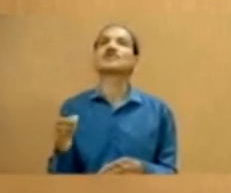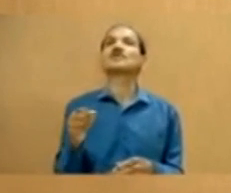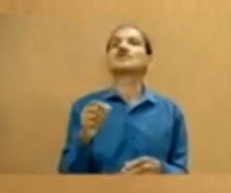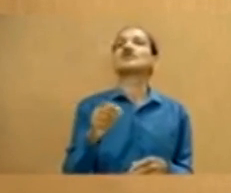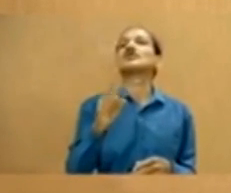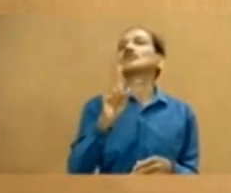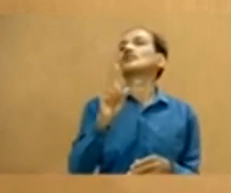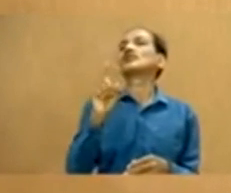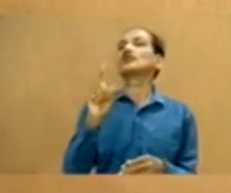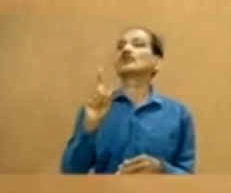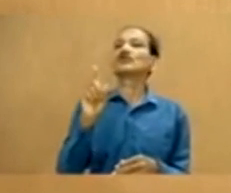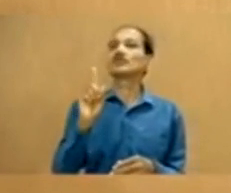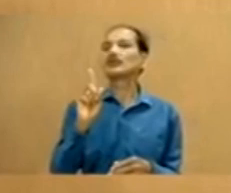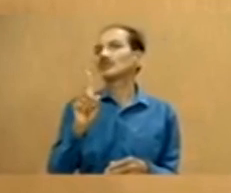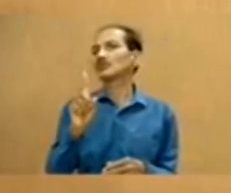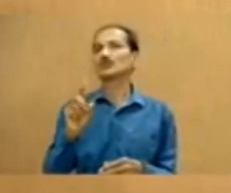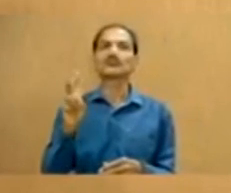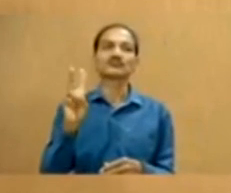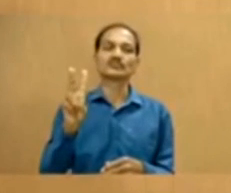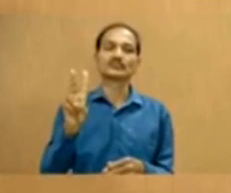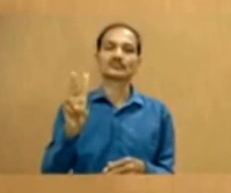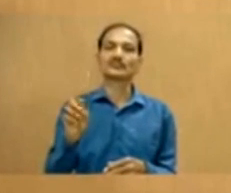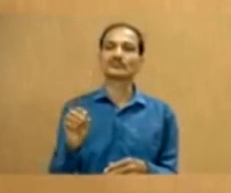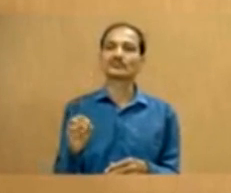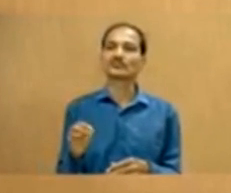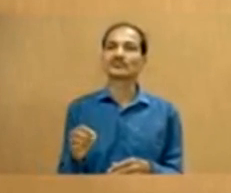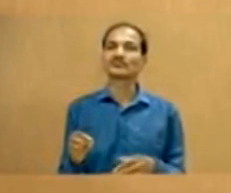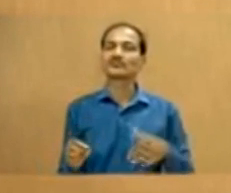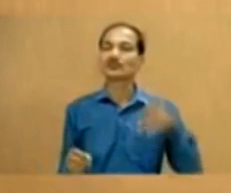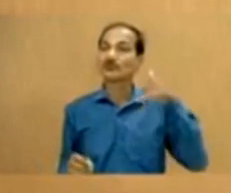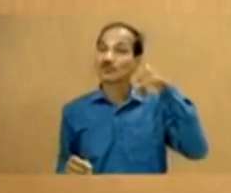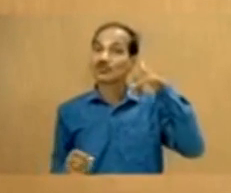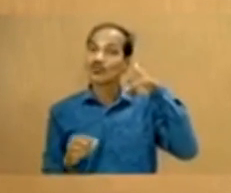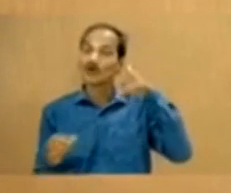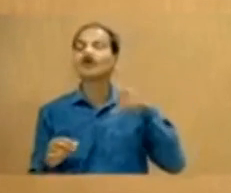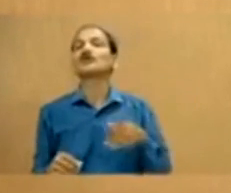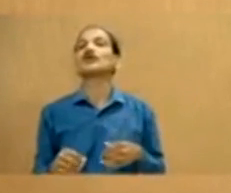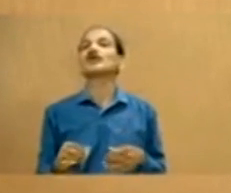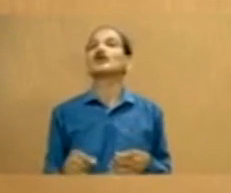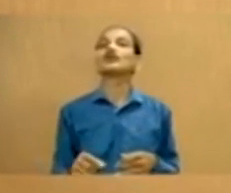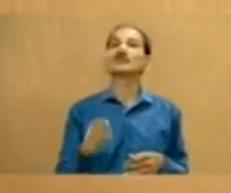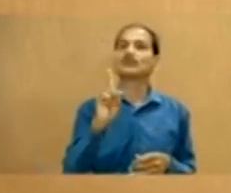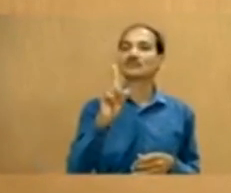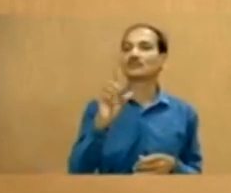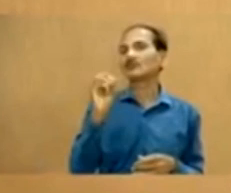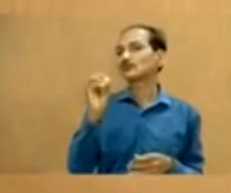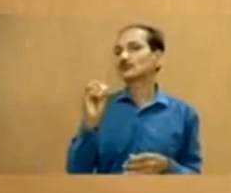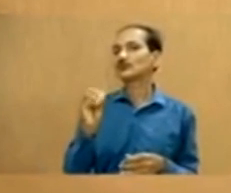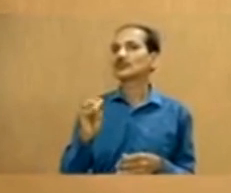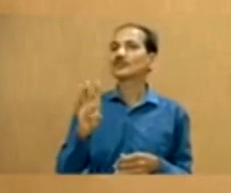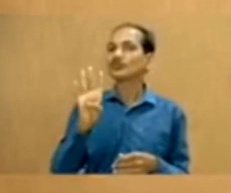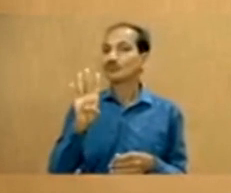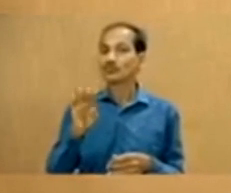ନମ୍ବର କମିଯାଇଛି, ଡିସଚାର୍ଜ କରାହୋଇଛି। ଅନଲାଇନ୍ ଏବଂ 104 ମାଧ୍ୟମରେ ପଞ୍ଜୀକରଣ ବା ରେଜିଷ୍ଟ୍ରେସନ କରିଛନ୍ତି